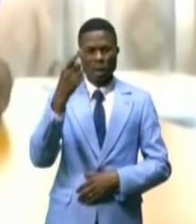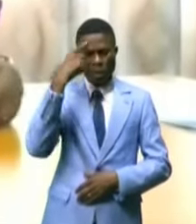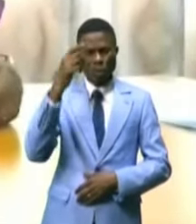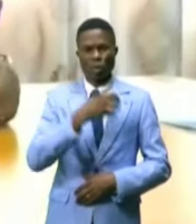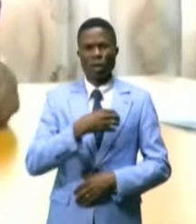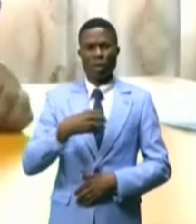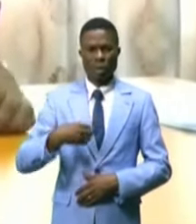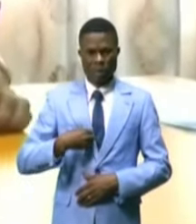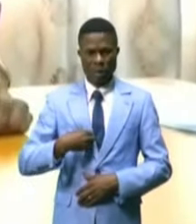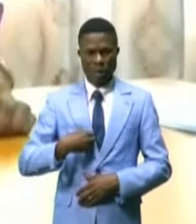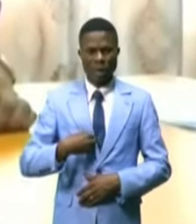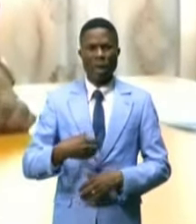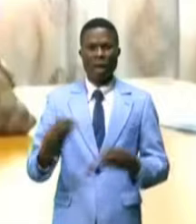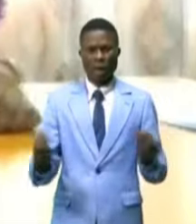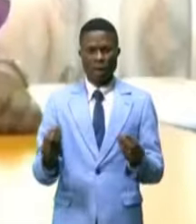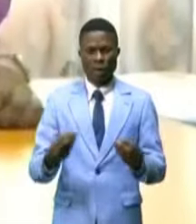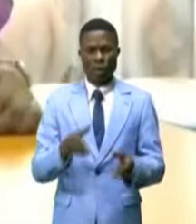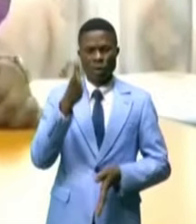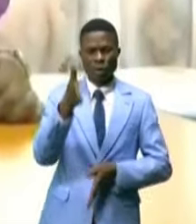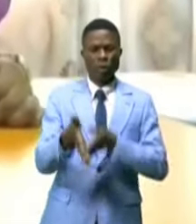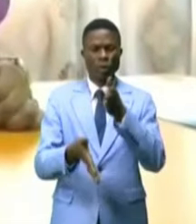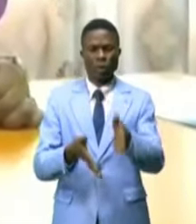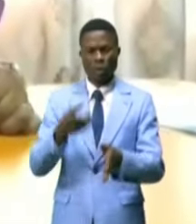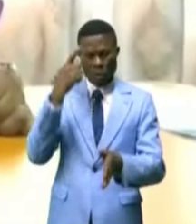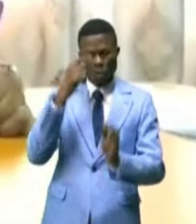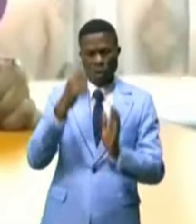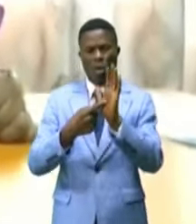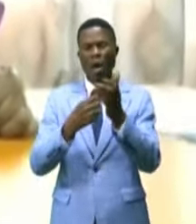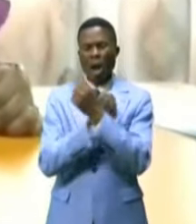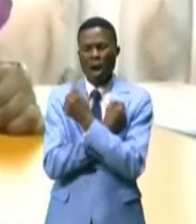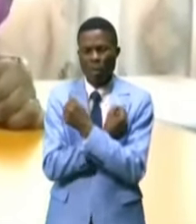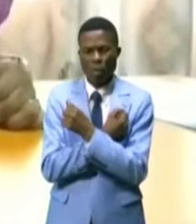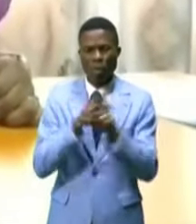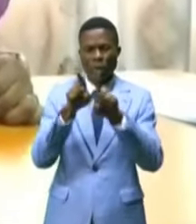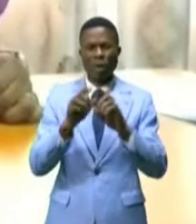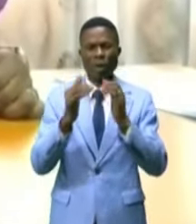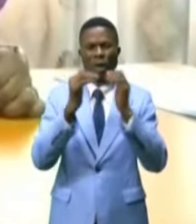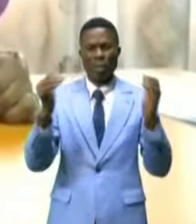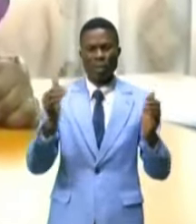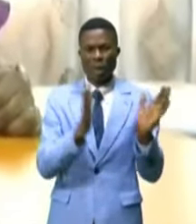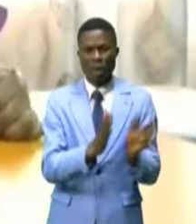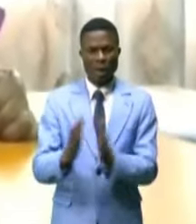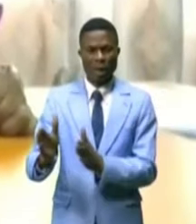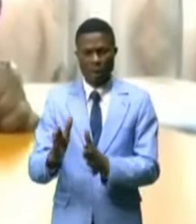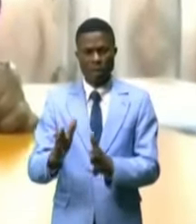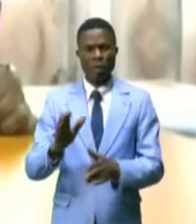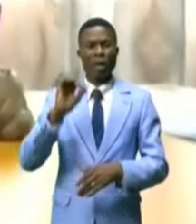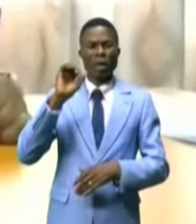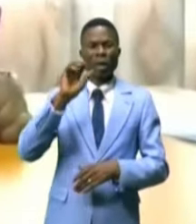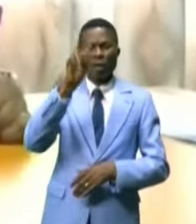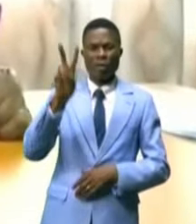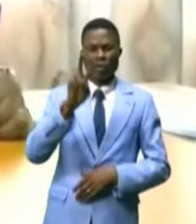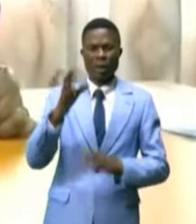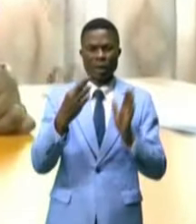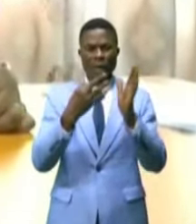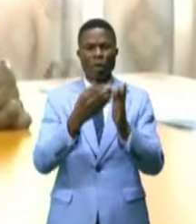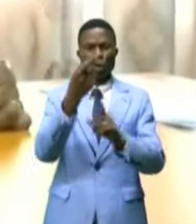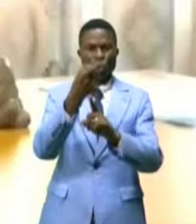Cependant, une marche de compassion pour la paix est prévue ce vendredi 8 mars